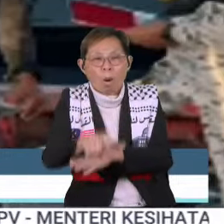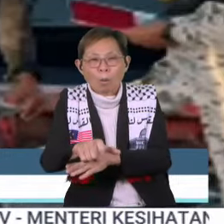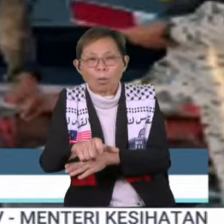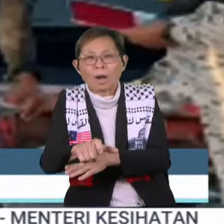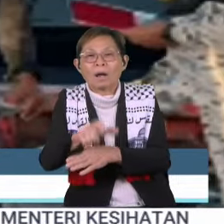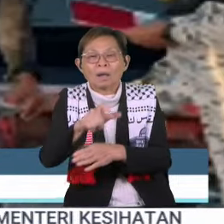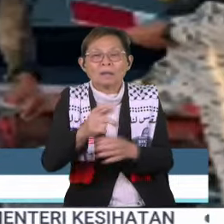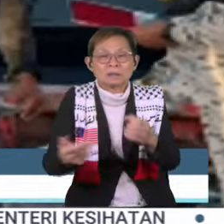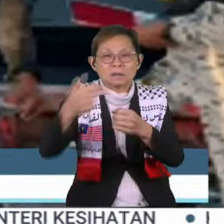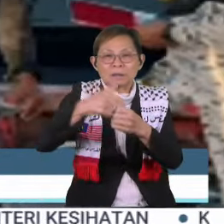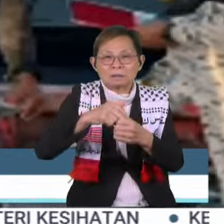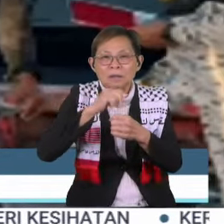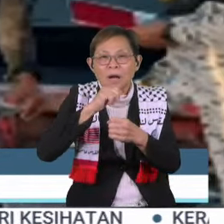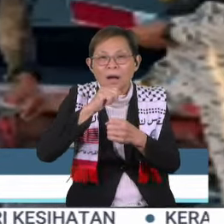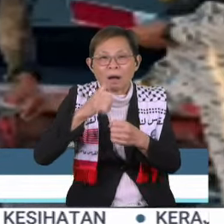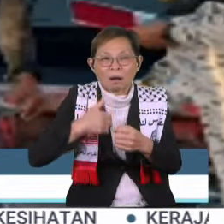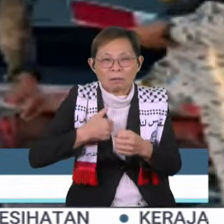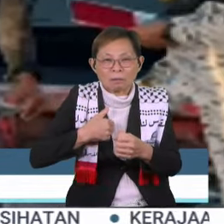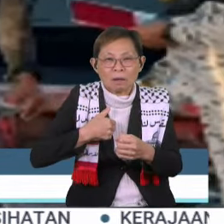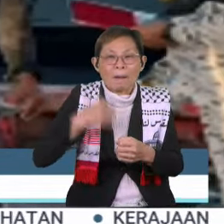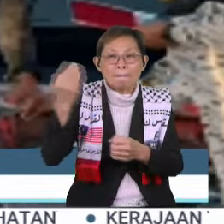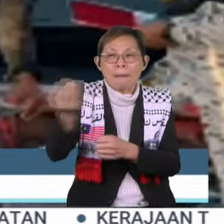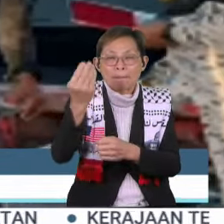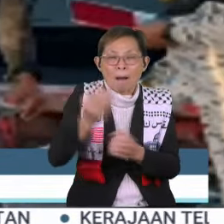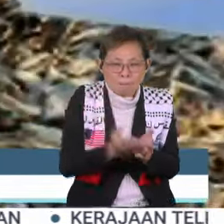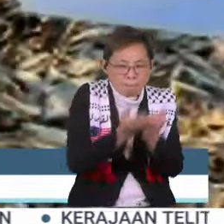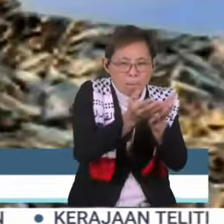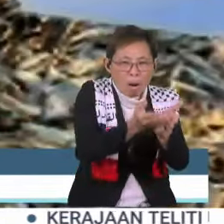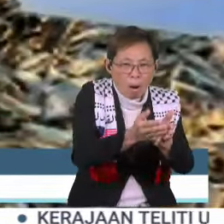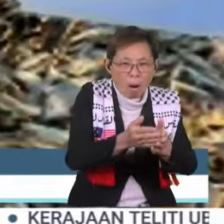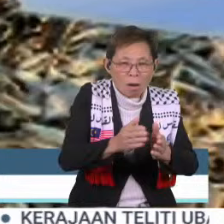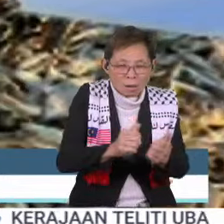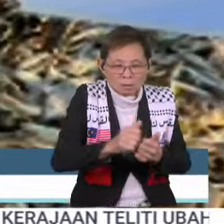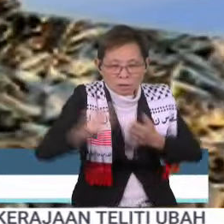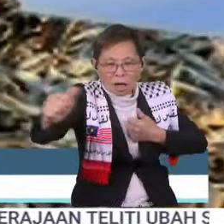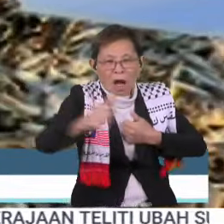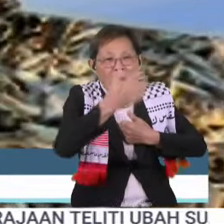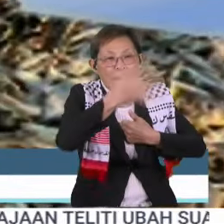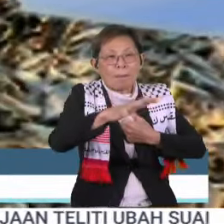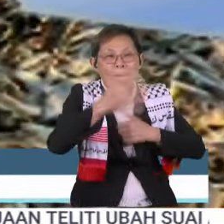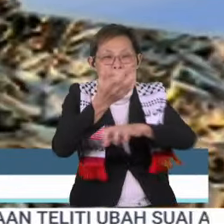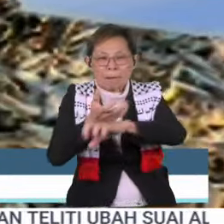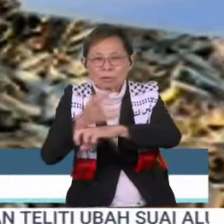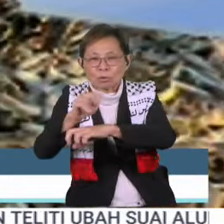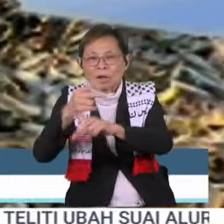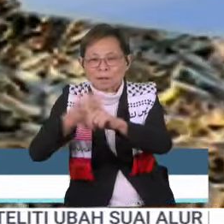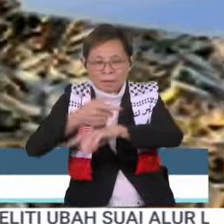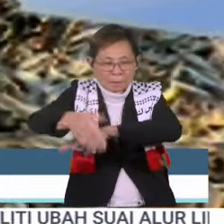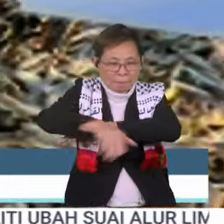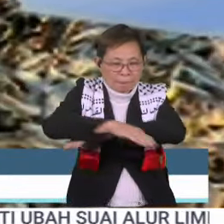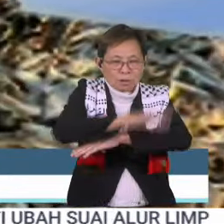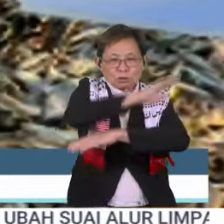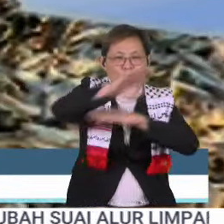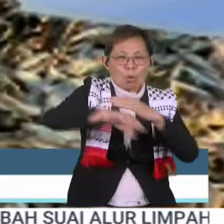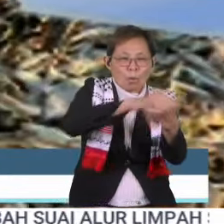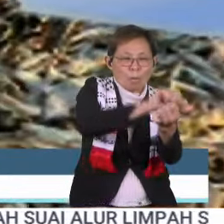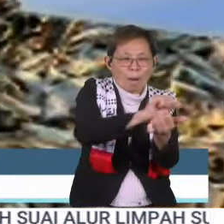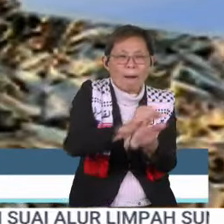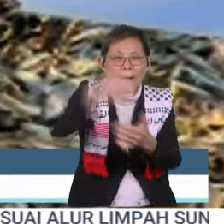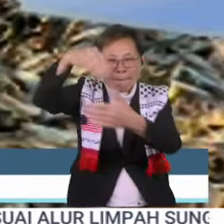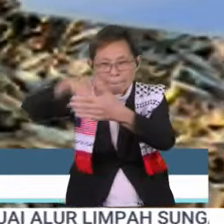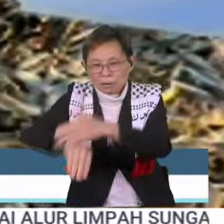meninggalkan jejak. Kebiasaannya, aktiviti tersebut dilakukan ketika bot melepasi jarak 15 batu nautika daripada pantai. Kesemua yang ditahan